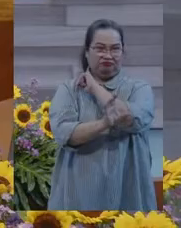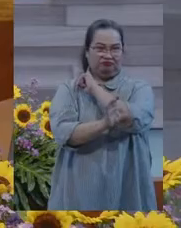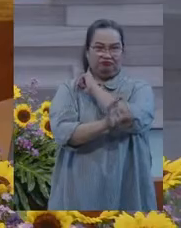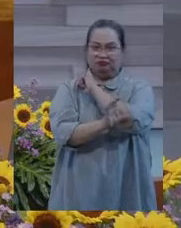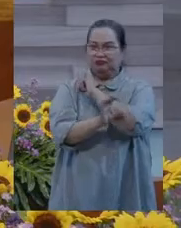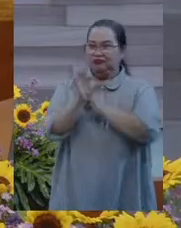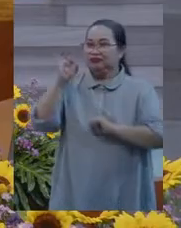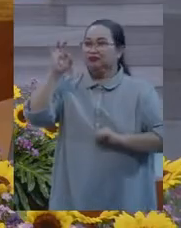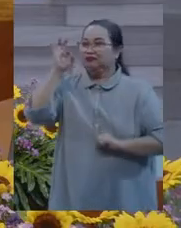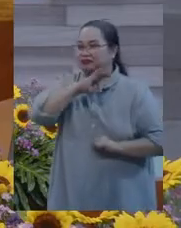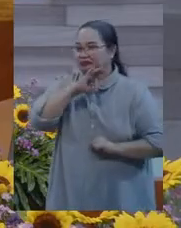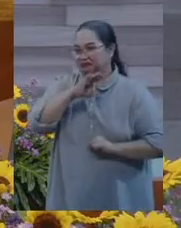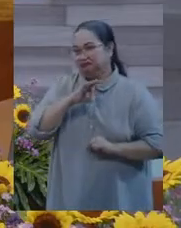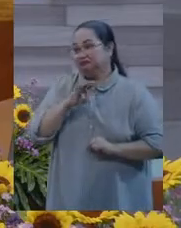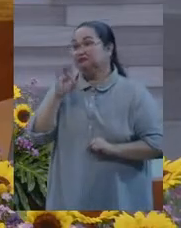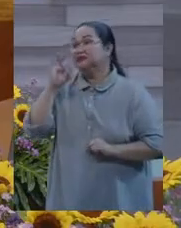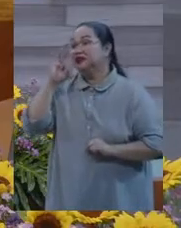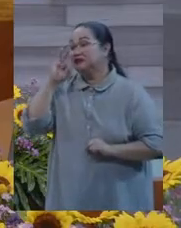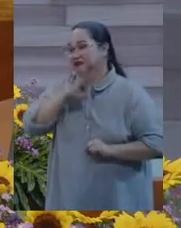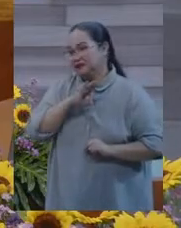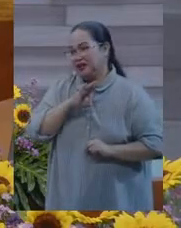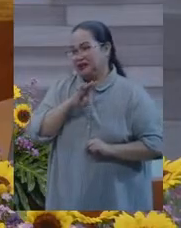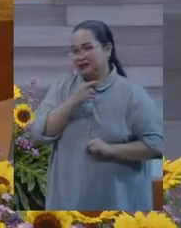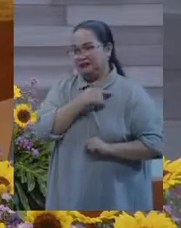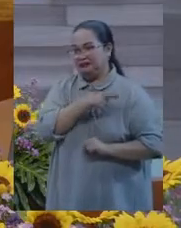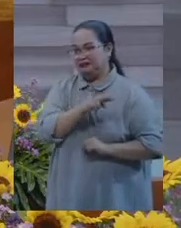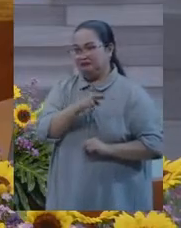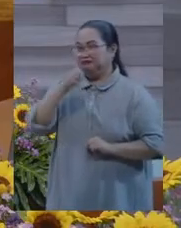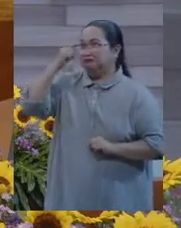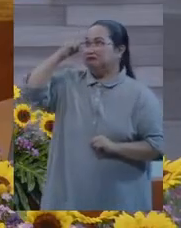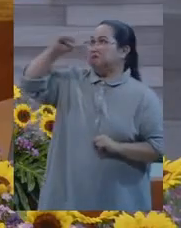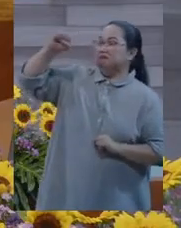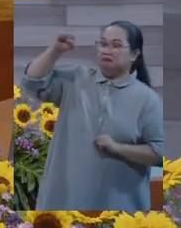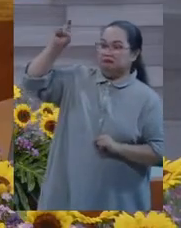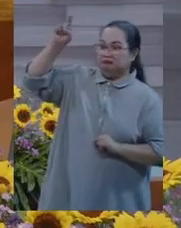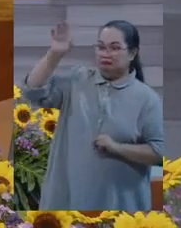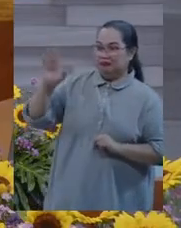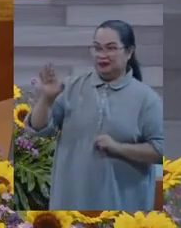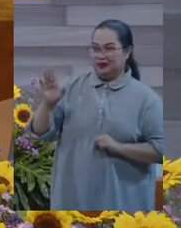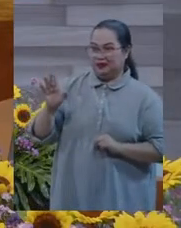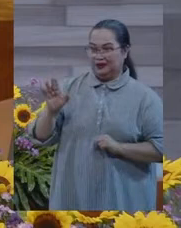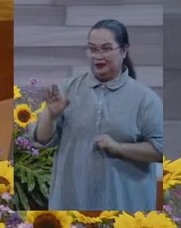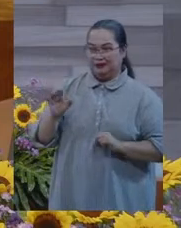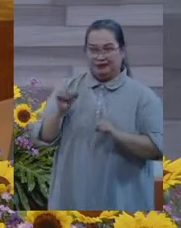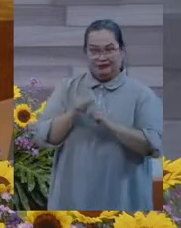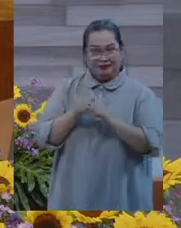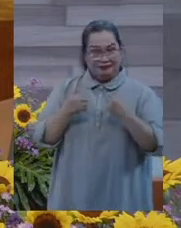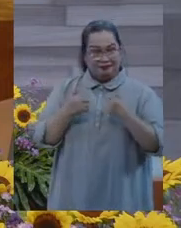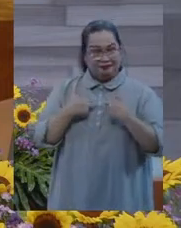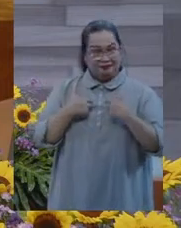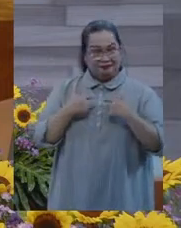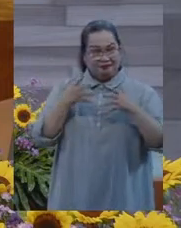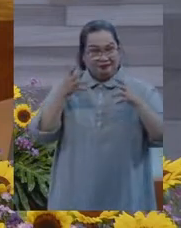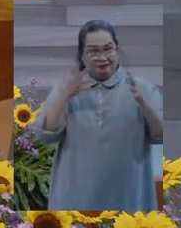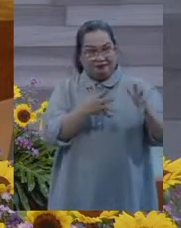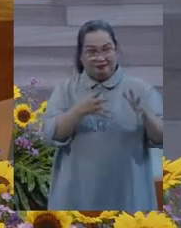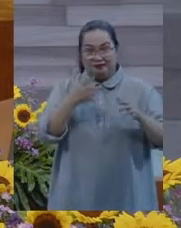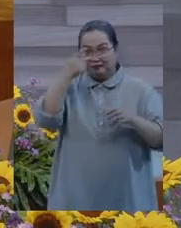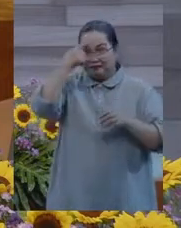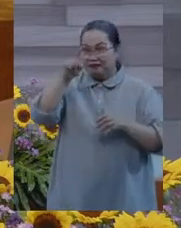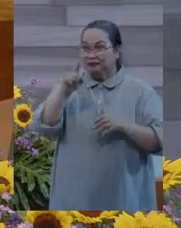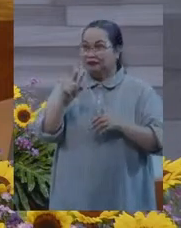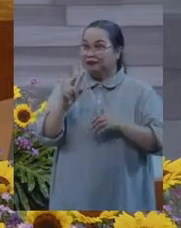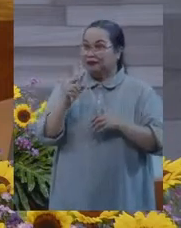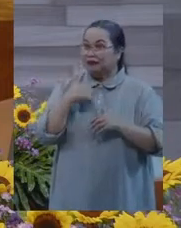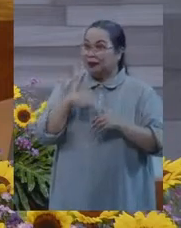religion. Yung way of rebellion. Tapos sabi dito, they abandoned themselves for the sake of gain